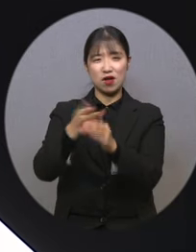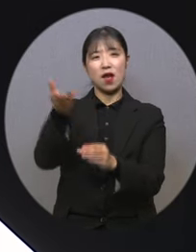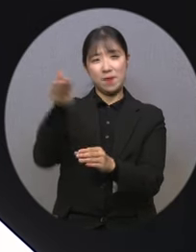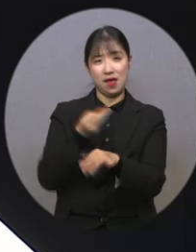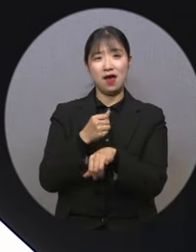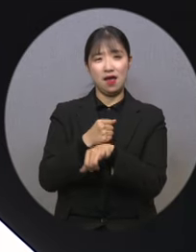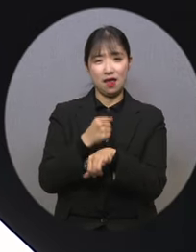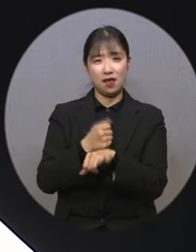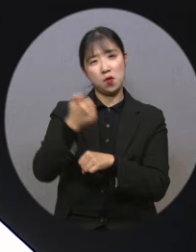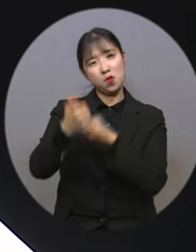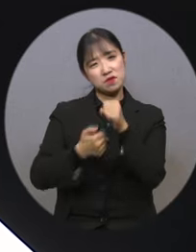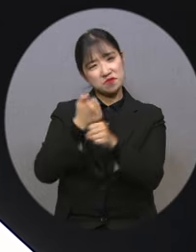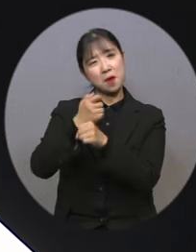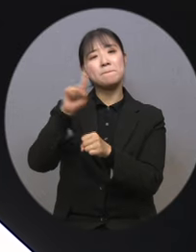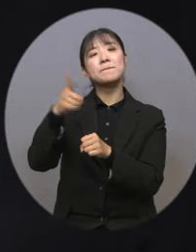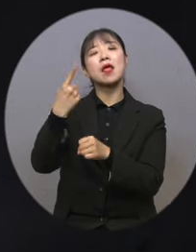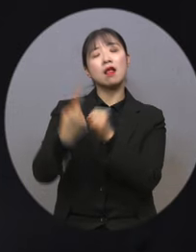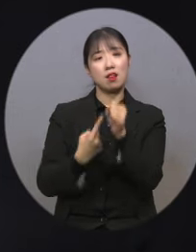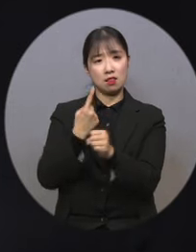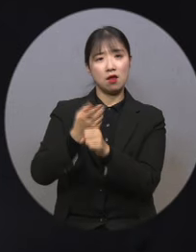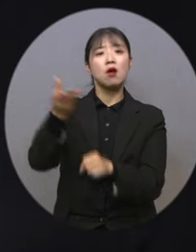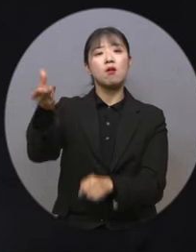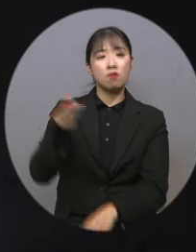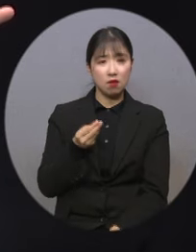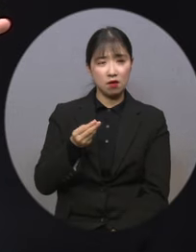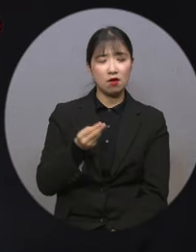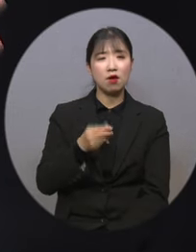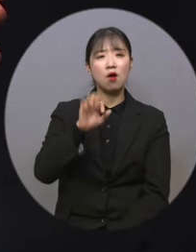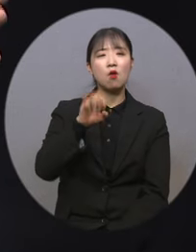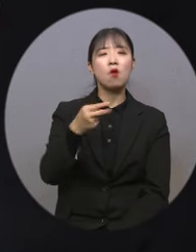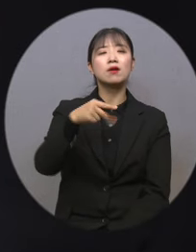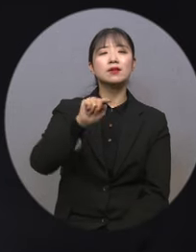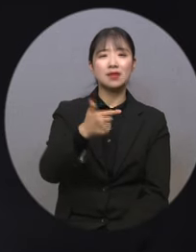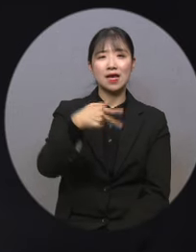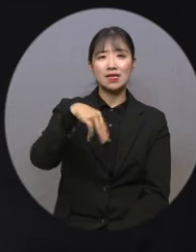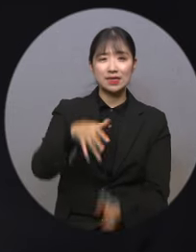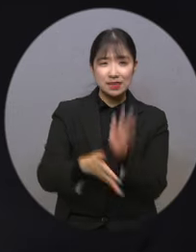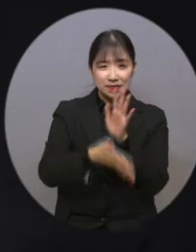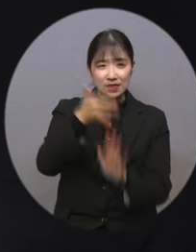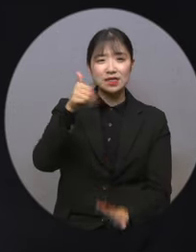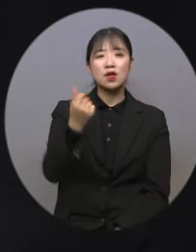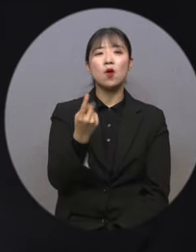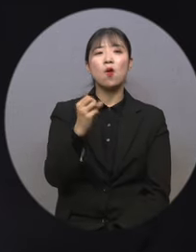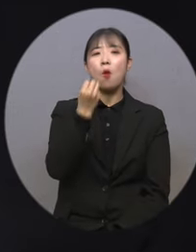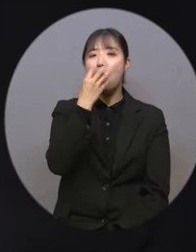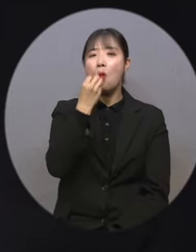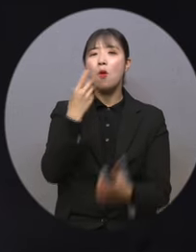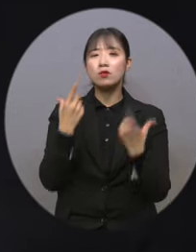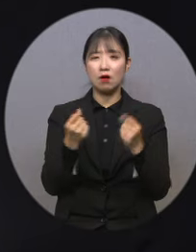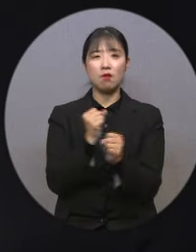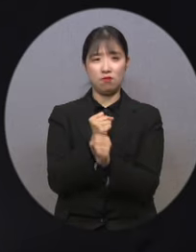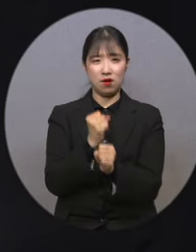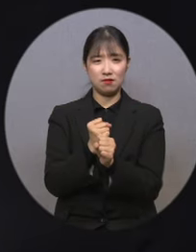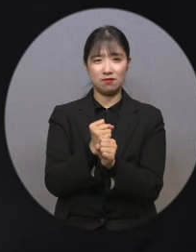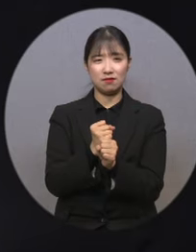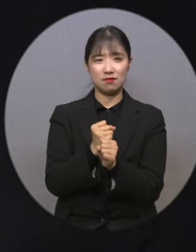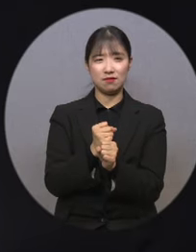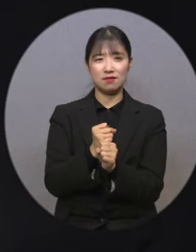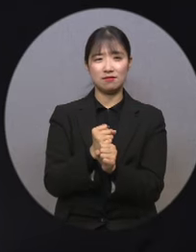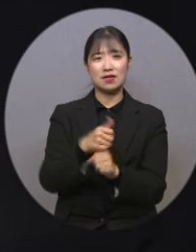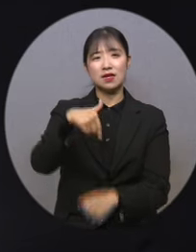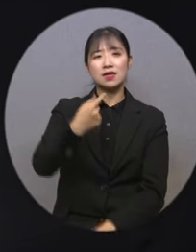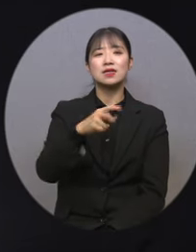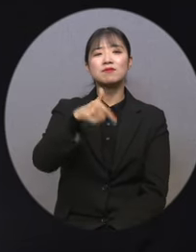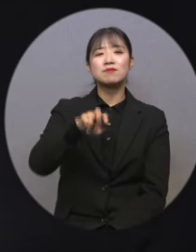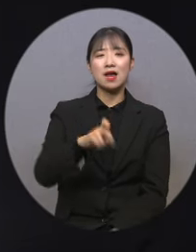한 50년, 100년을 빌려요. 원산시를 홍콩처럼 만들어요. 금강산, 위금강, 내금강, 소금강,